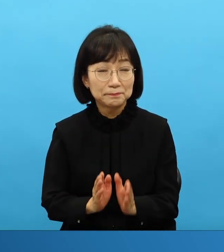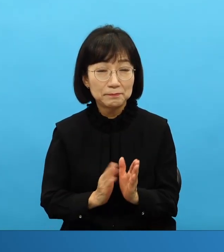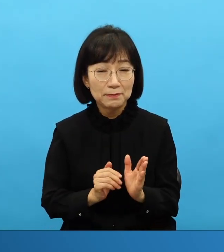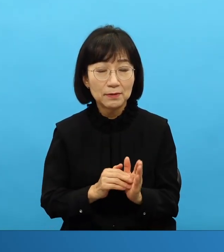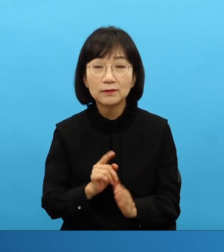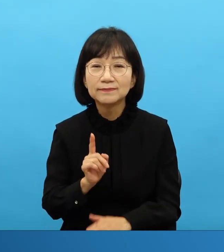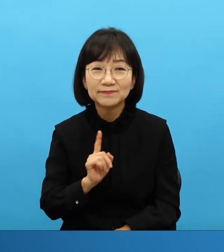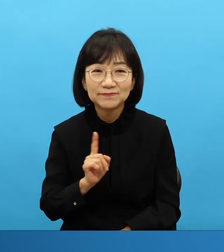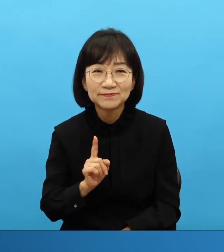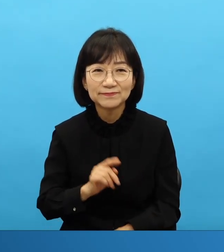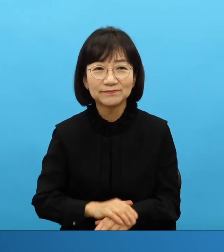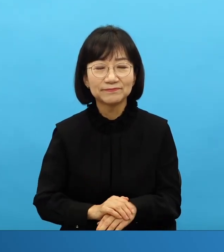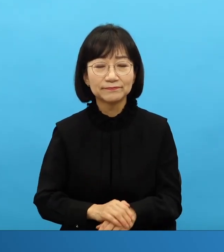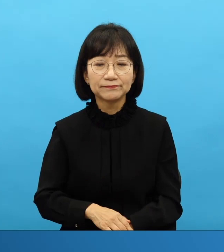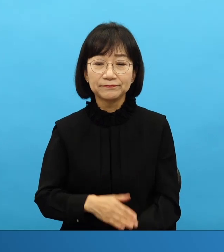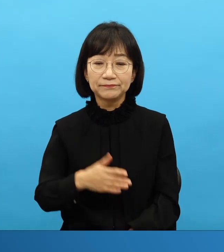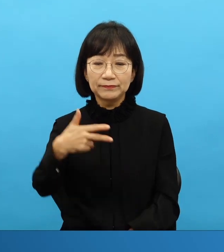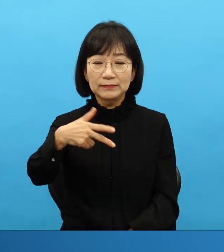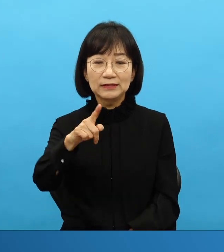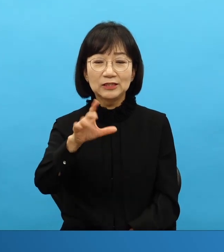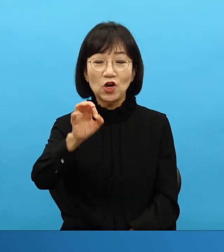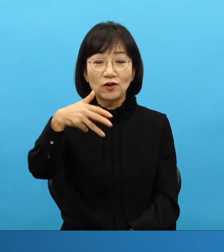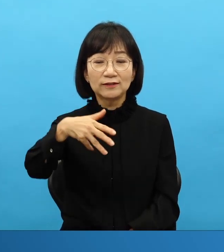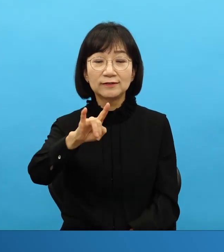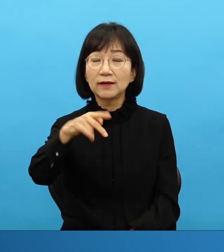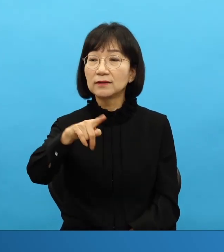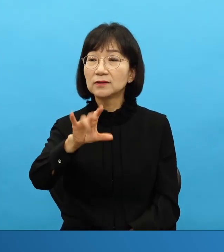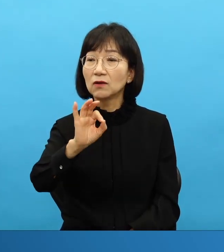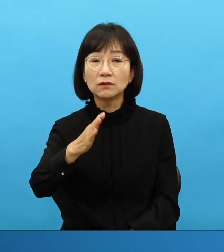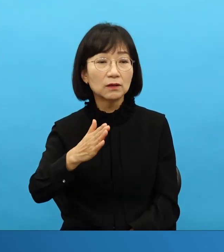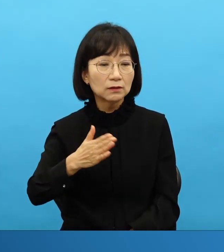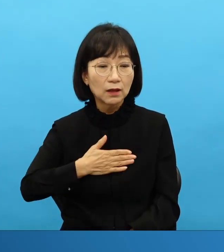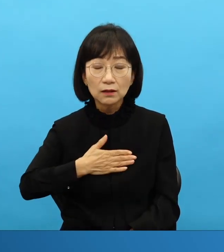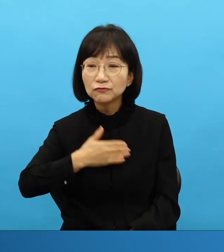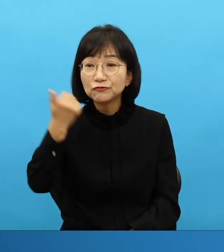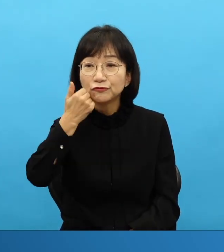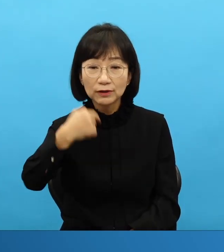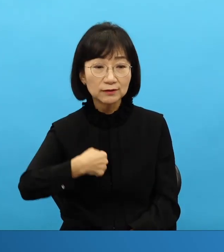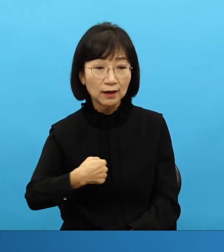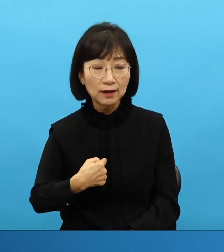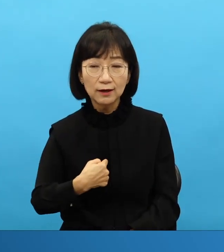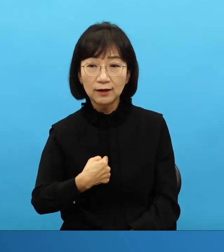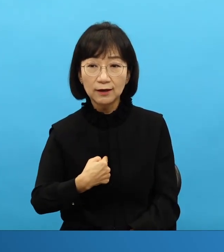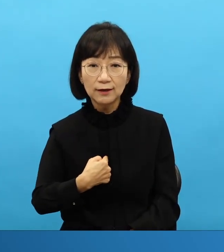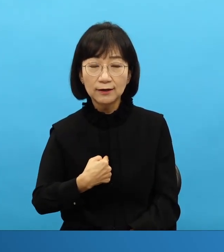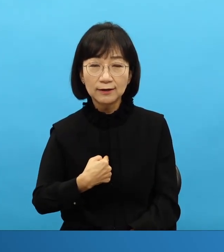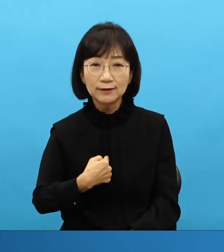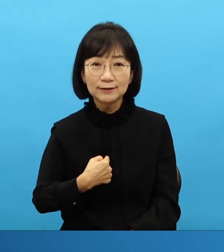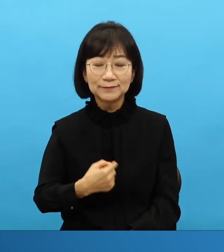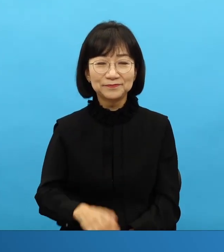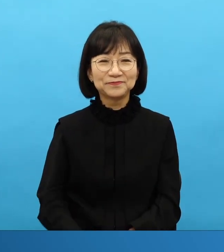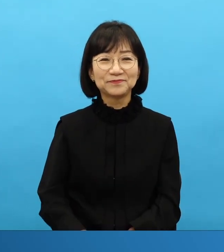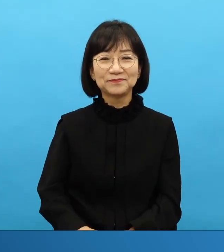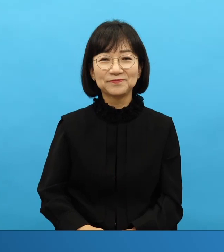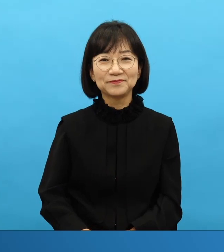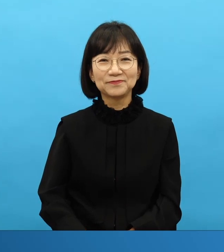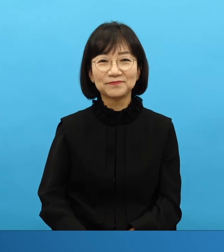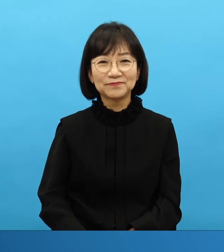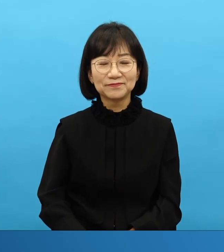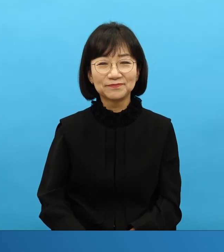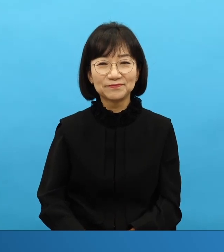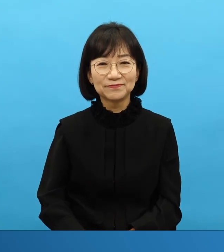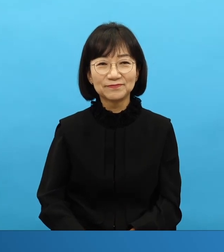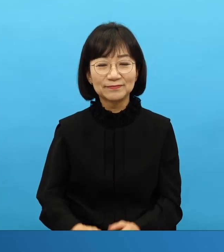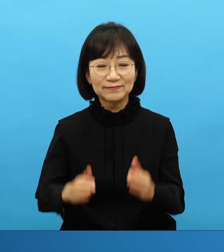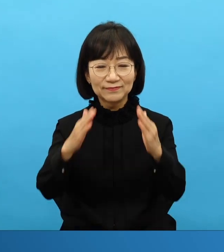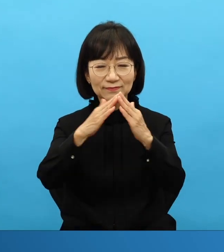呢？ 정체성입니다. 就是我们的本真、自我真相。 이 집에 들어가고 나가고 할 때마다 외쳐라는 거예요. 也就是说，进出这个屋子的时候，